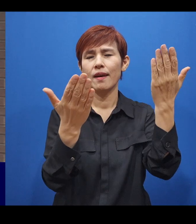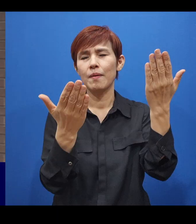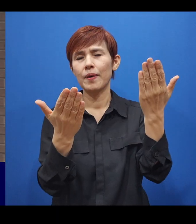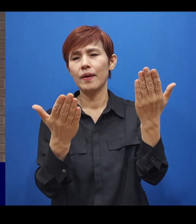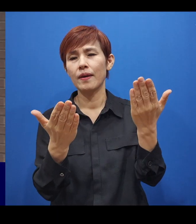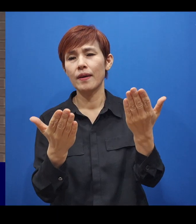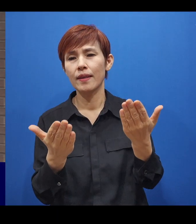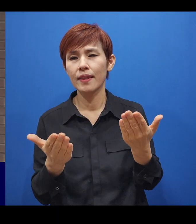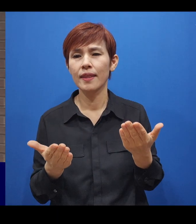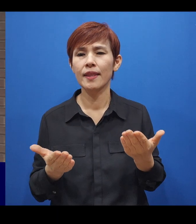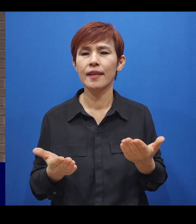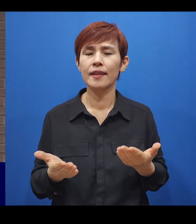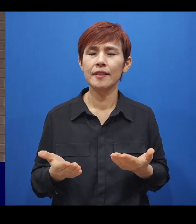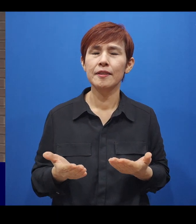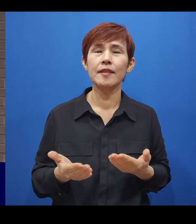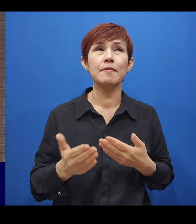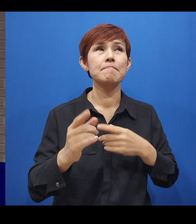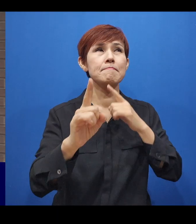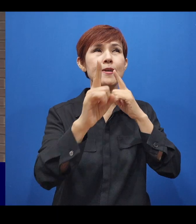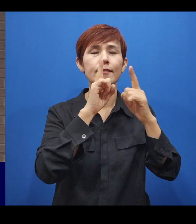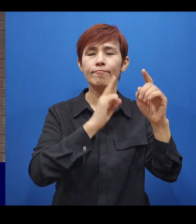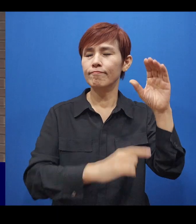세워주시네,